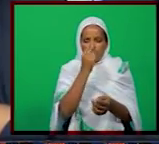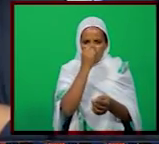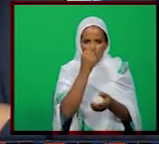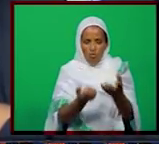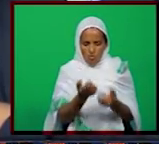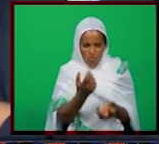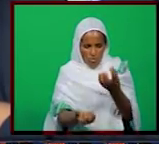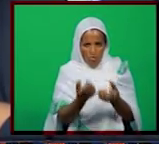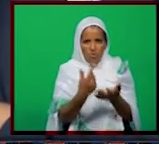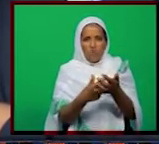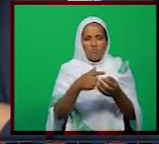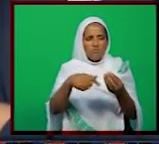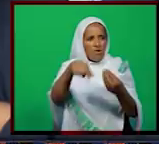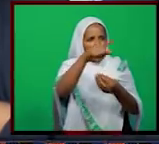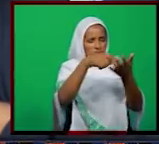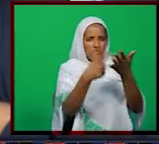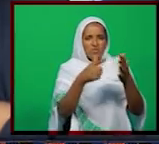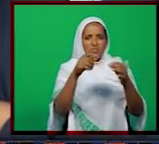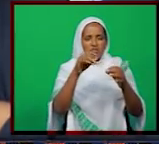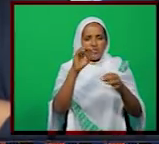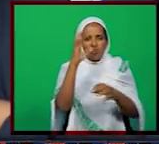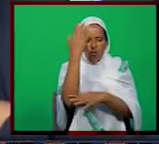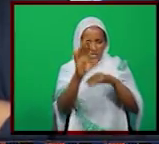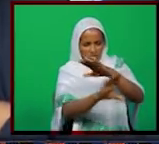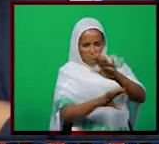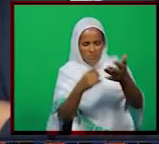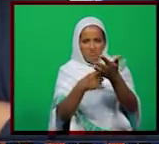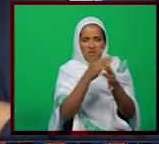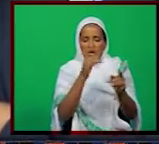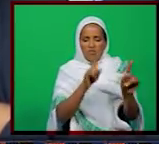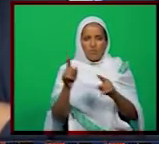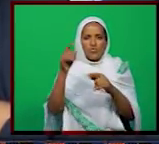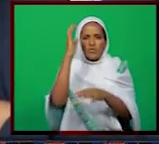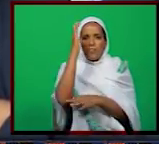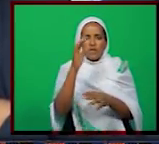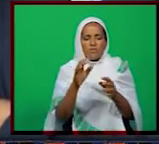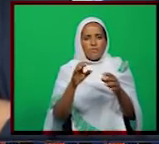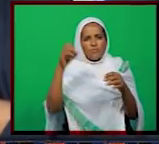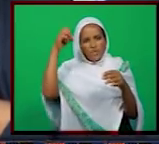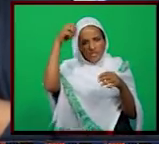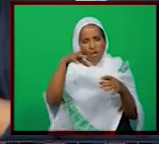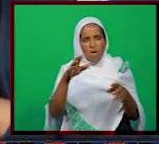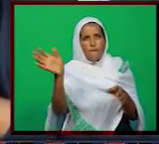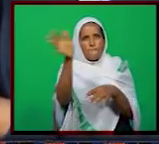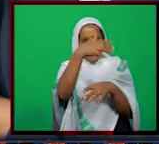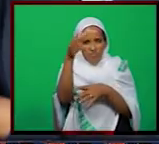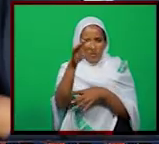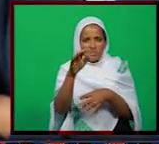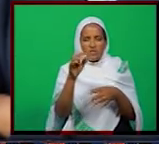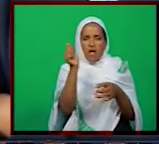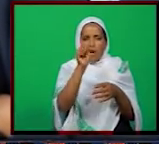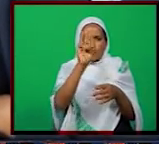30 ንፍሮ እየተቀቀለ በየዛፍ ጥላ ስር በወንዝ ስር በወንዝ ዳር ያንን ደግሞ እግዚአብሔር በጸሐፍ